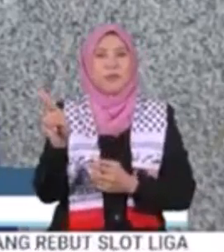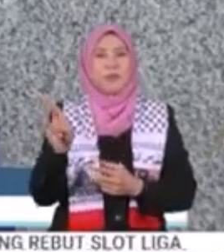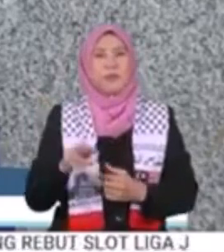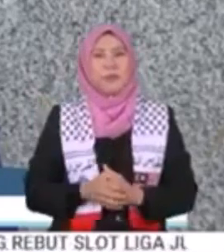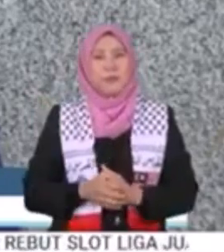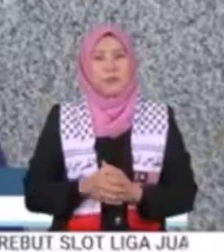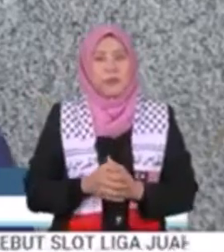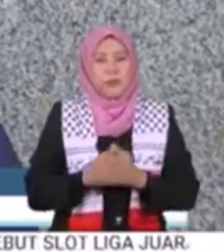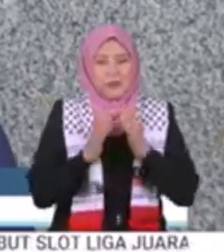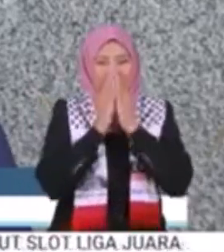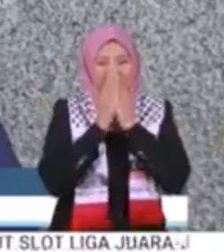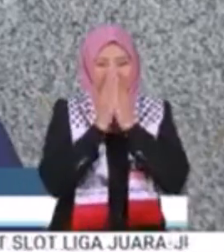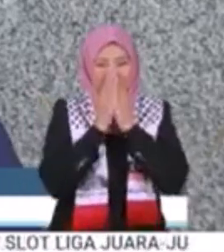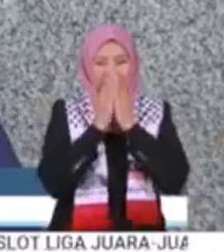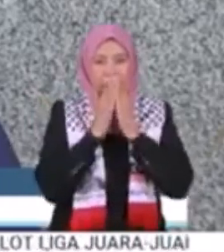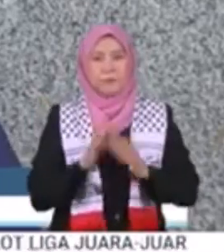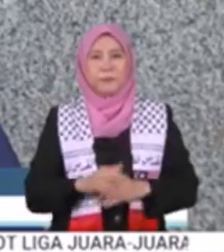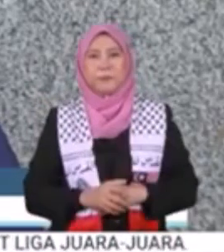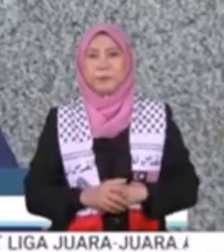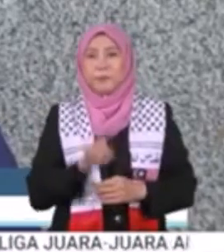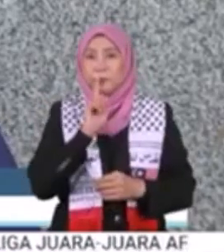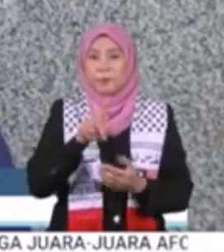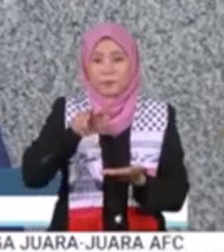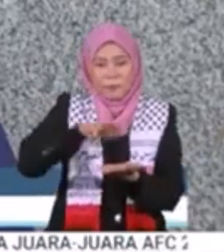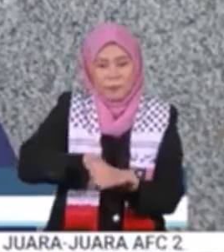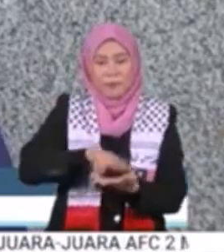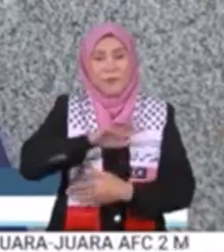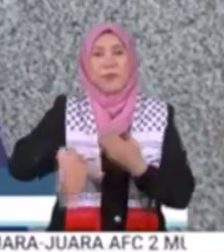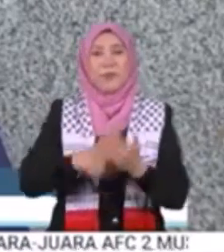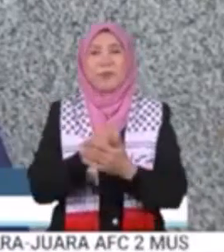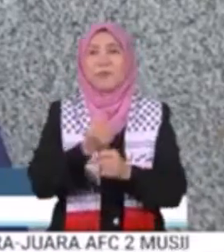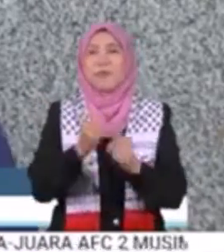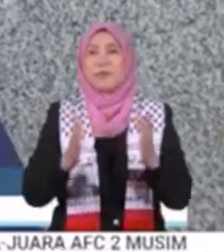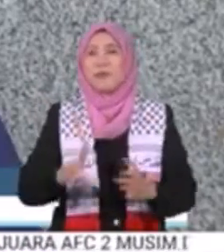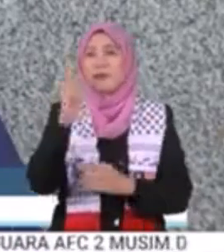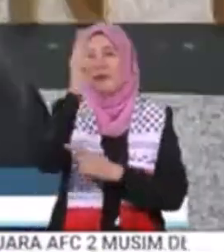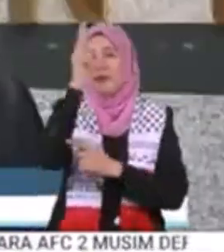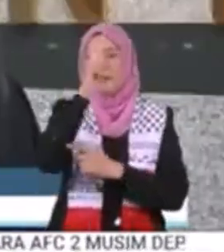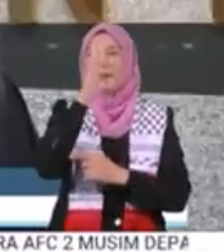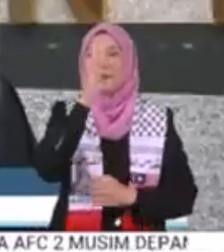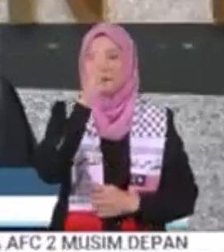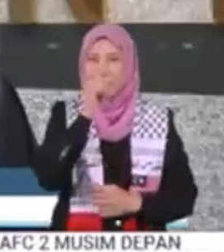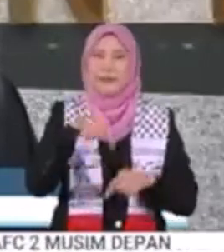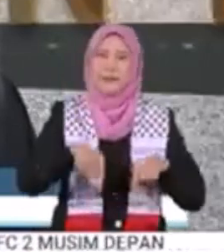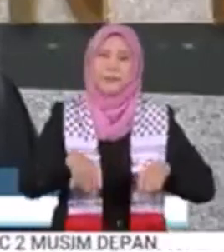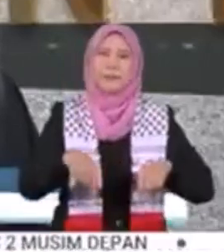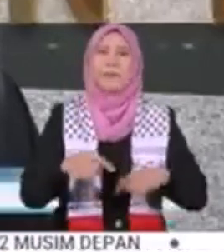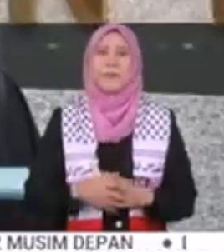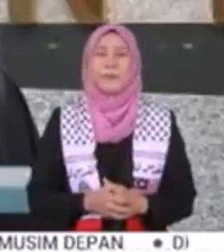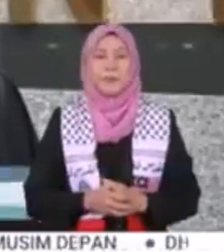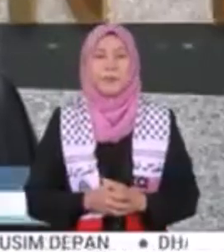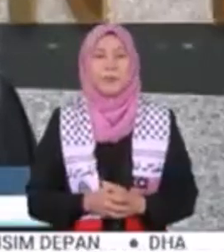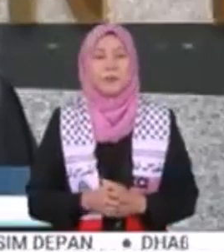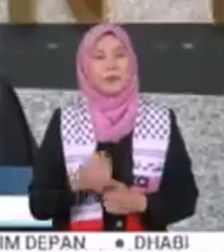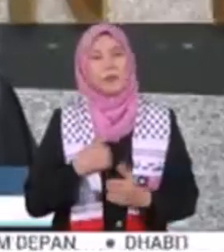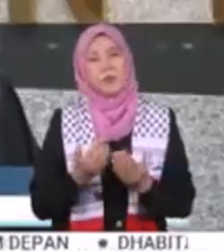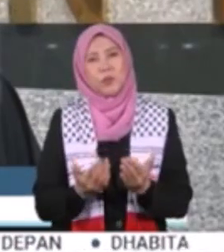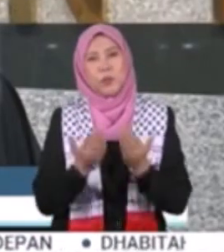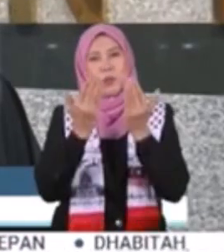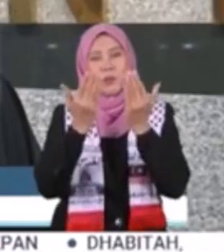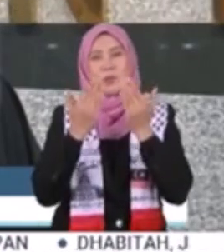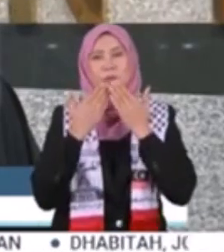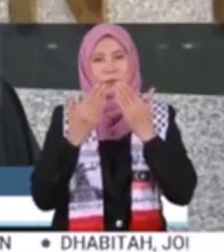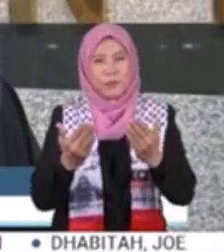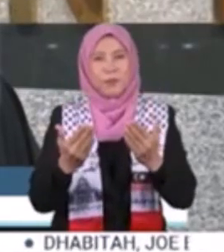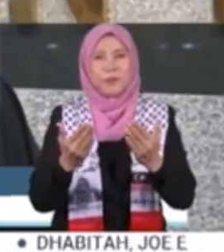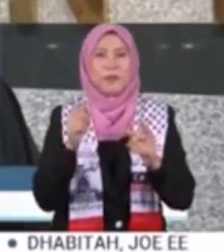Terima kasih ini adalah salah satu pengiktirafan kepada semua penjawab awan terutama di negeri Melaka Saya rasa amat bersyukur dengan berterima kasih